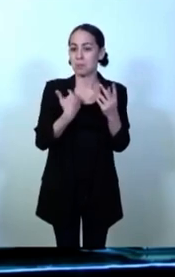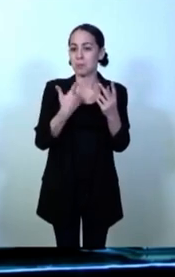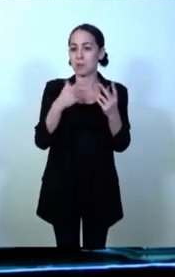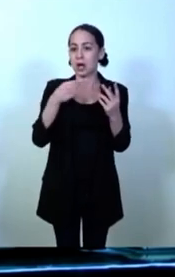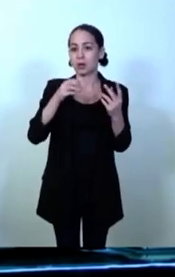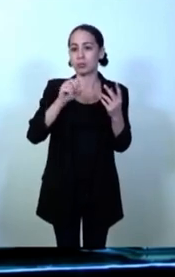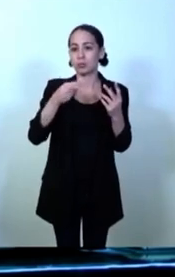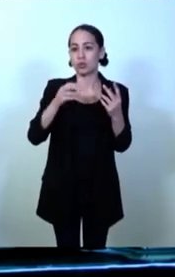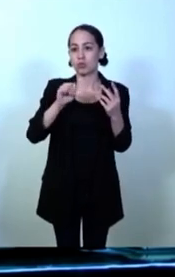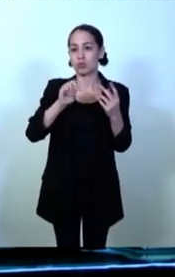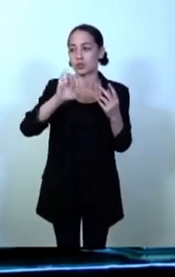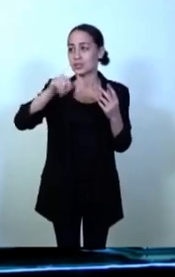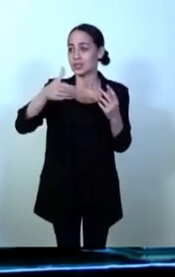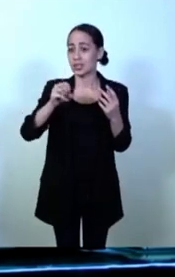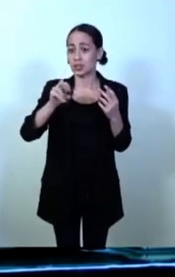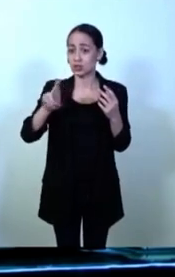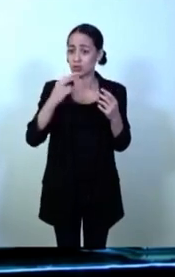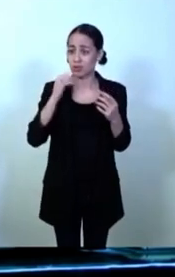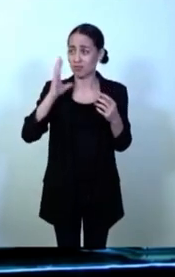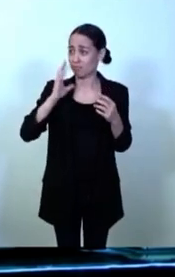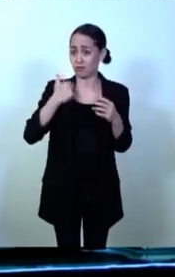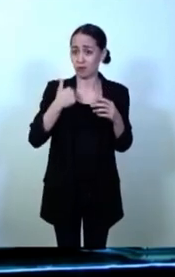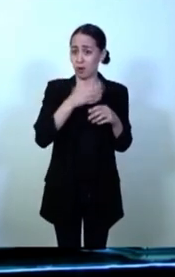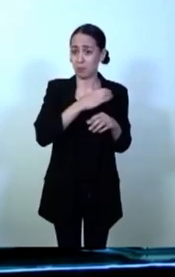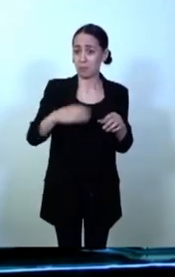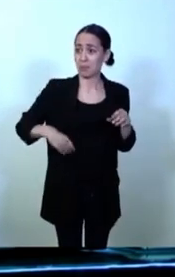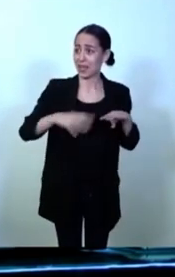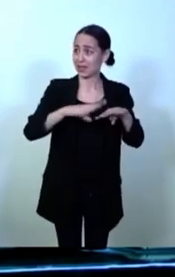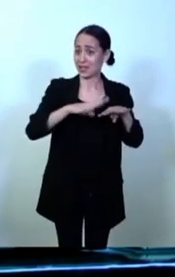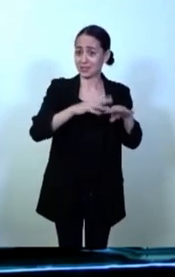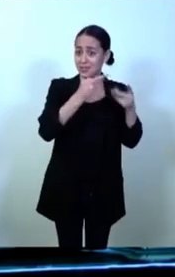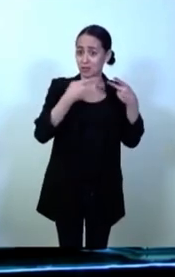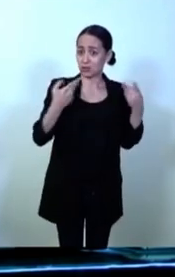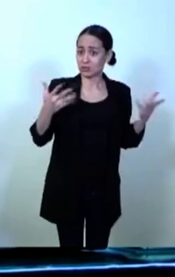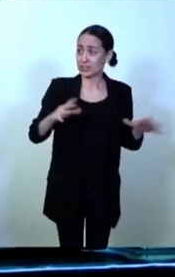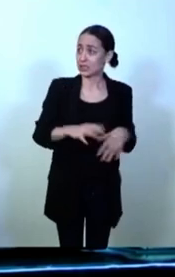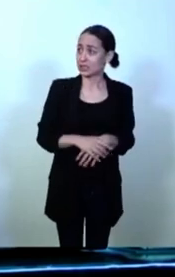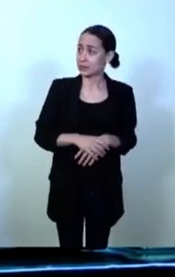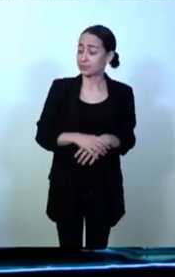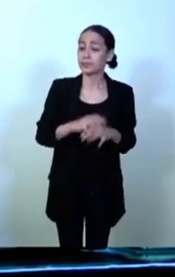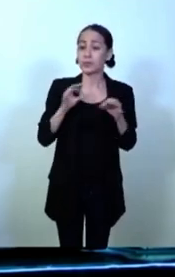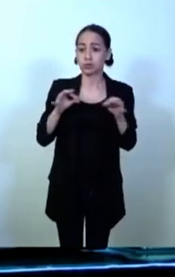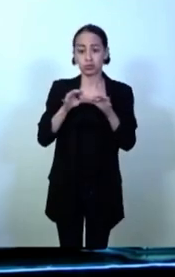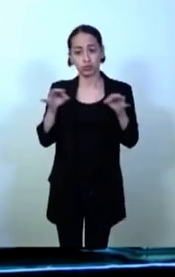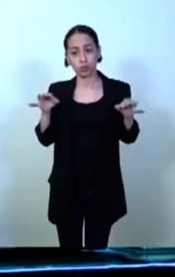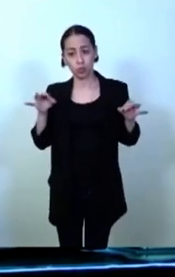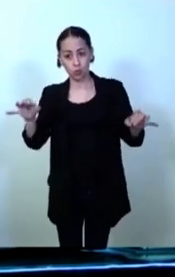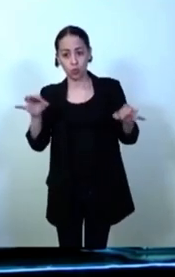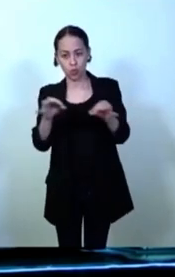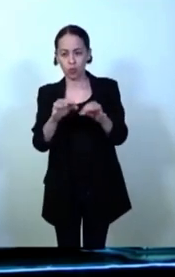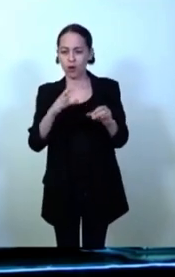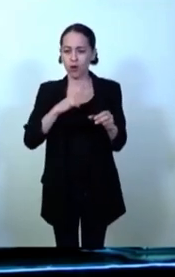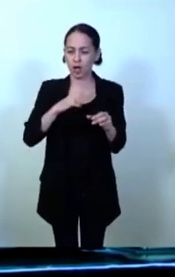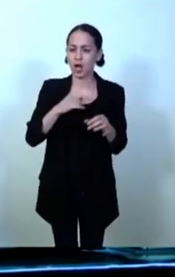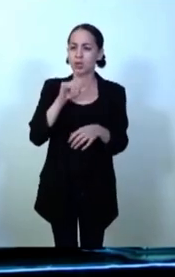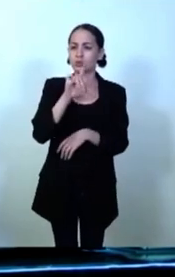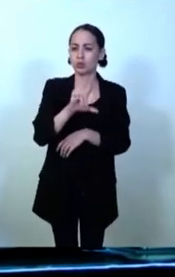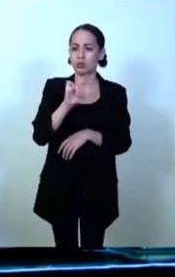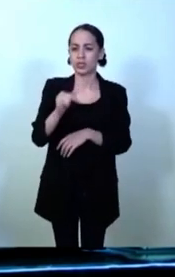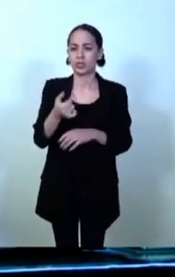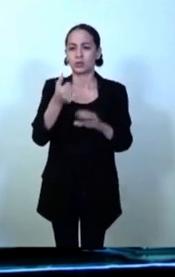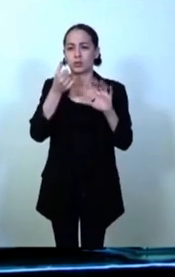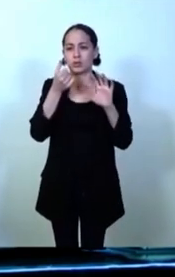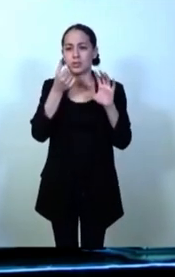quartier. Enfin, sur les écoles, la végétalisation des cours avait elle aussi débuté avec l'inscription de 2 600 000 €